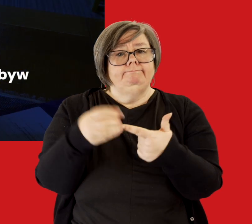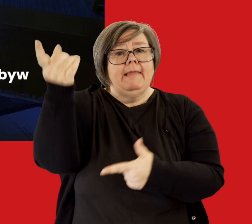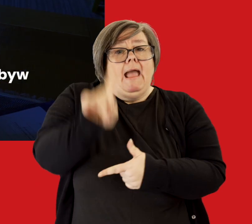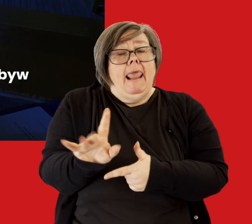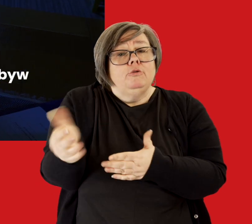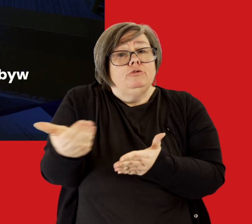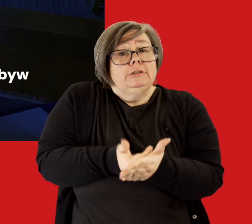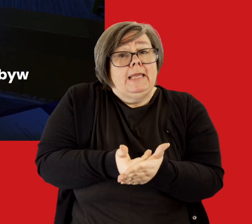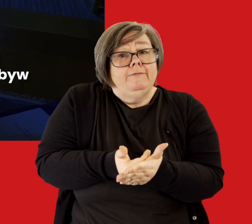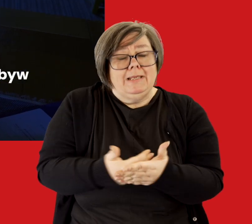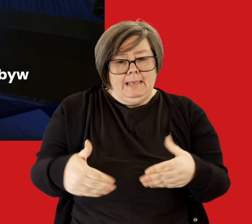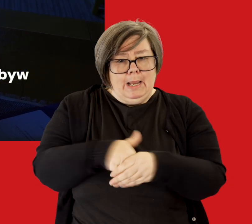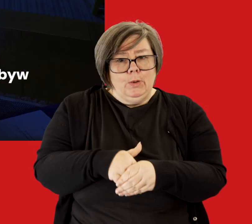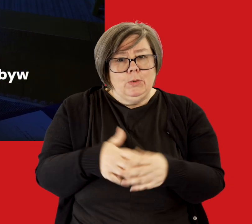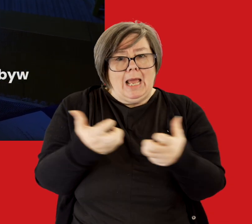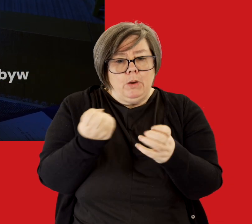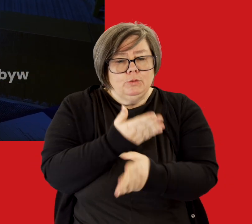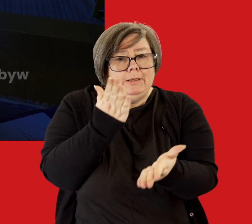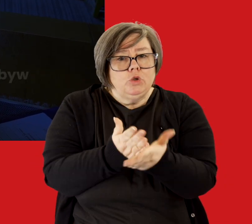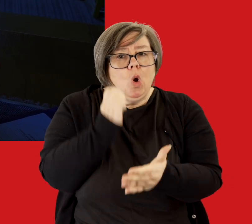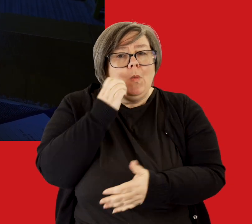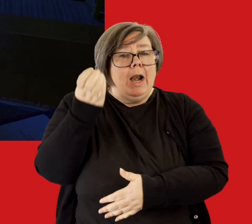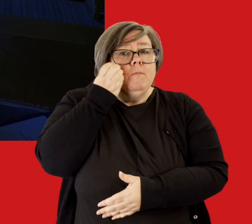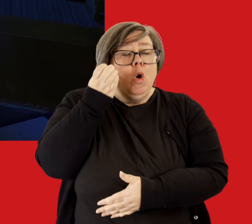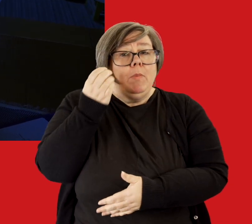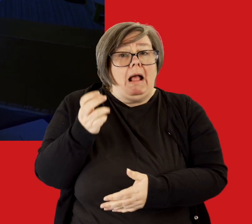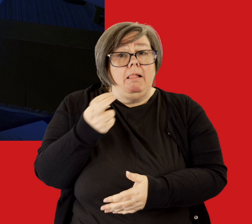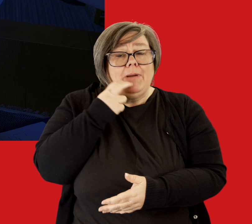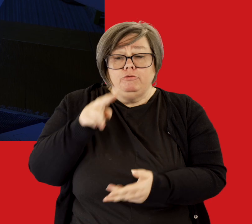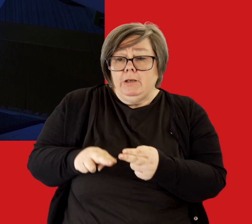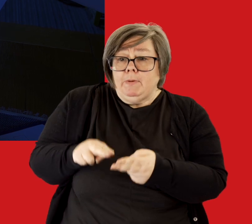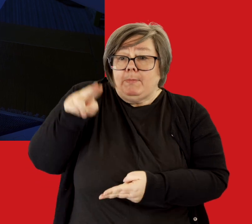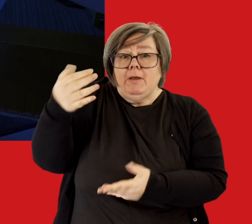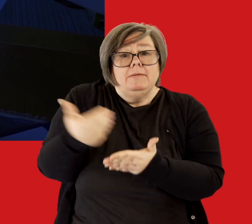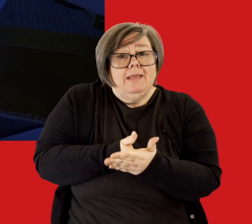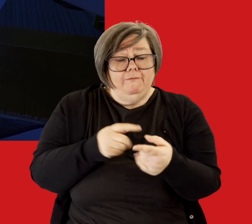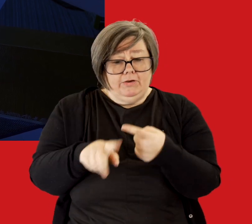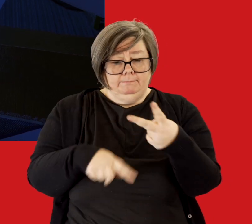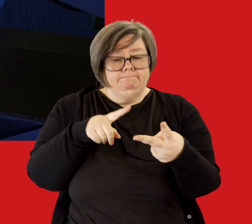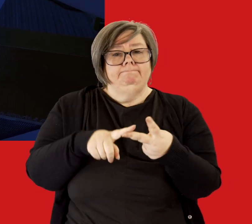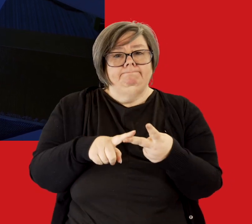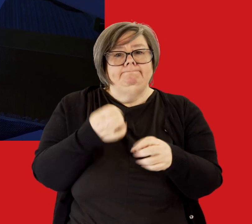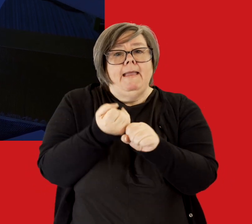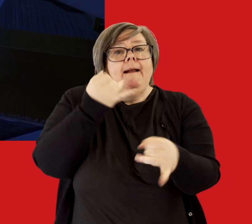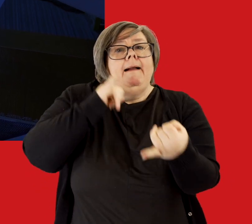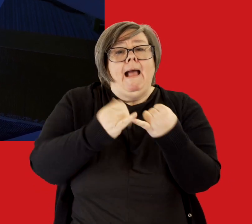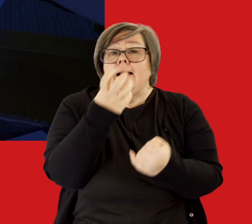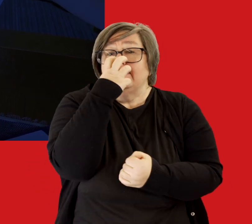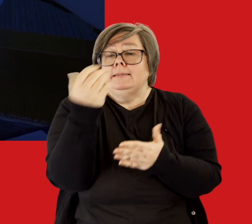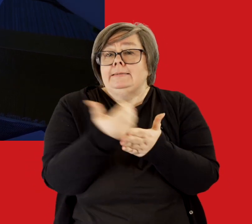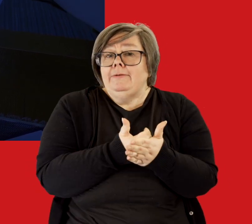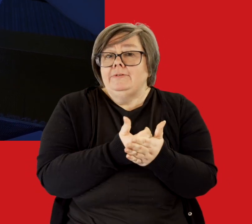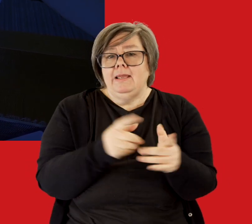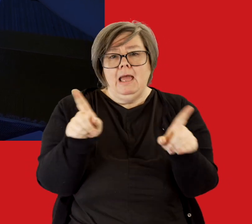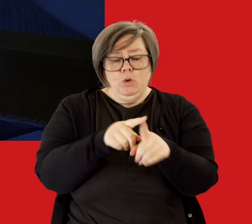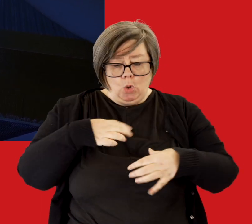Diogelwch ysmygu, canhwyllau a phlan byw. Defnydd diogel o resogydd symudol. Diogelwch